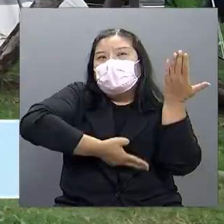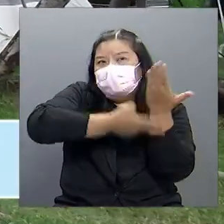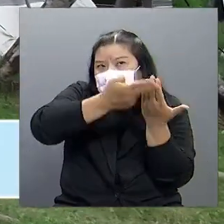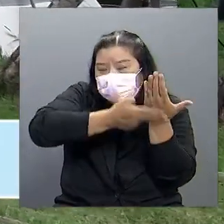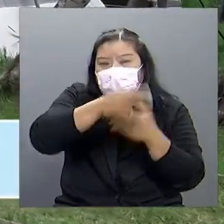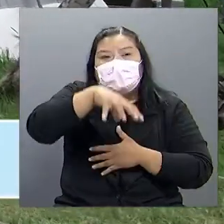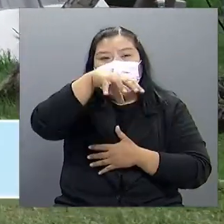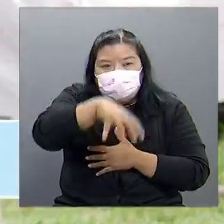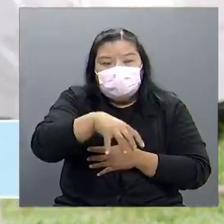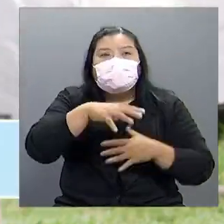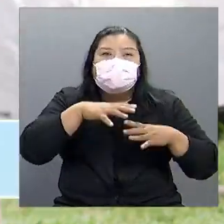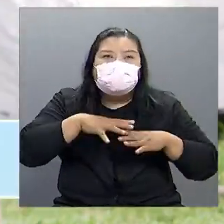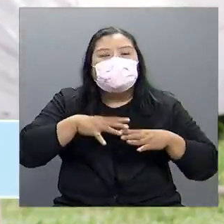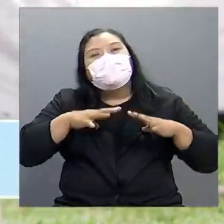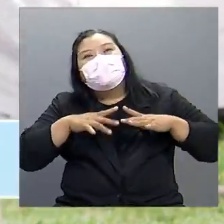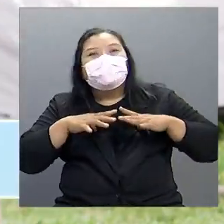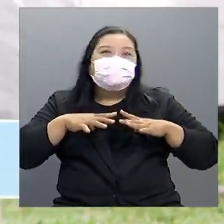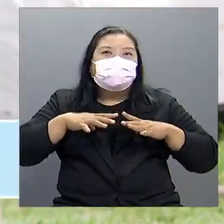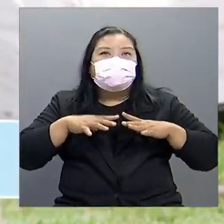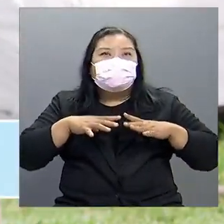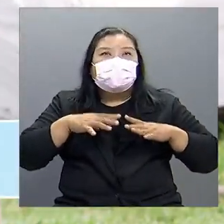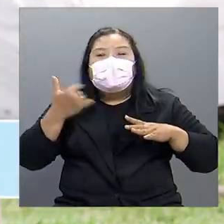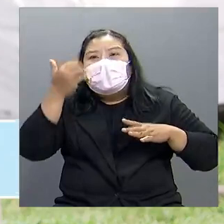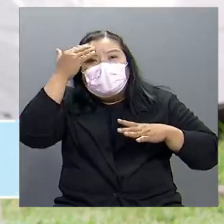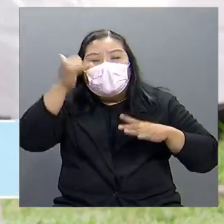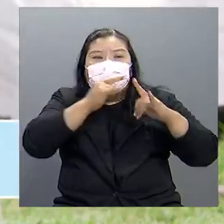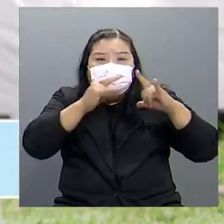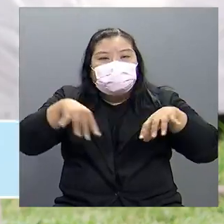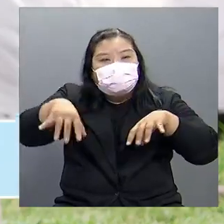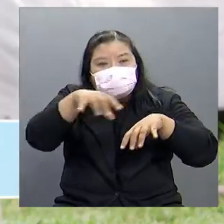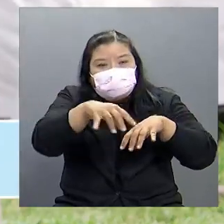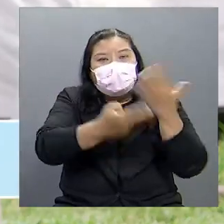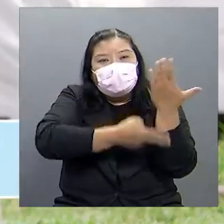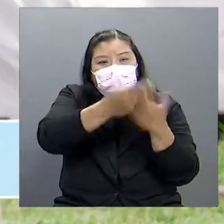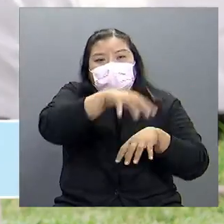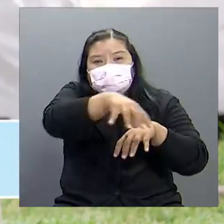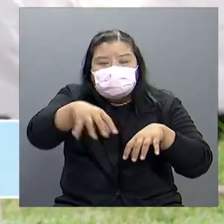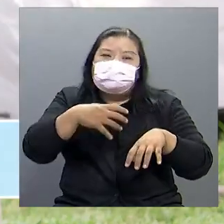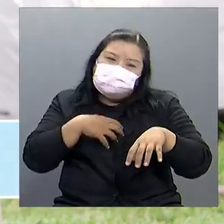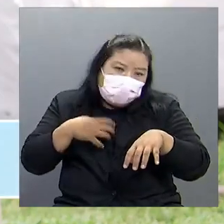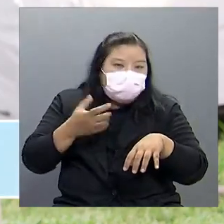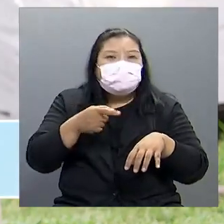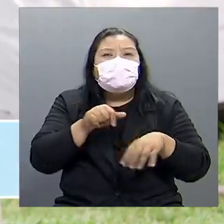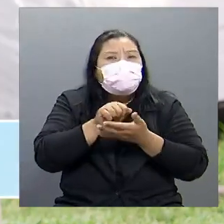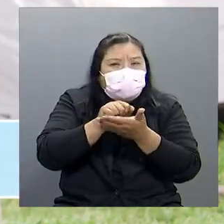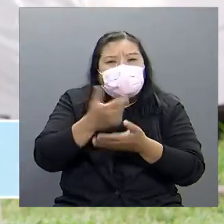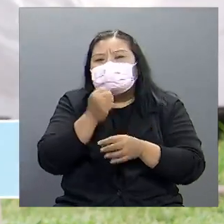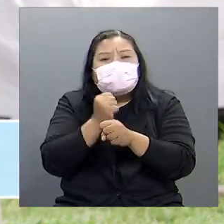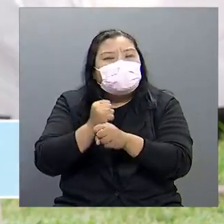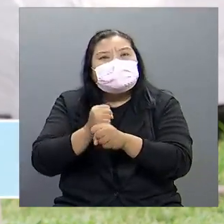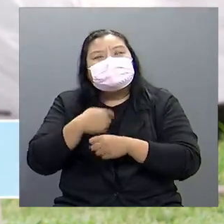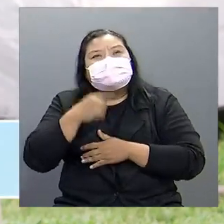มีเอสเตทส์เลยนะครับมีการอินคำแบบ PassiveIncomeเลยเนี่ยเราก็คิดว่า aมันจะเป็นอะไรได้บ้างเลยเนี้ย